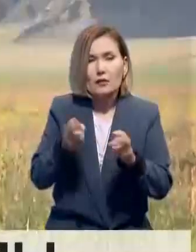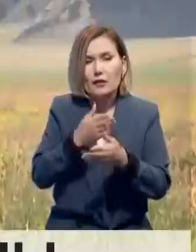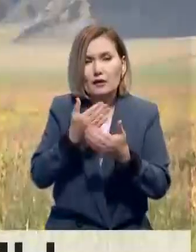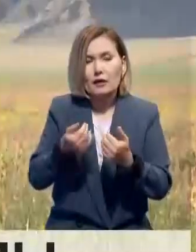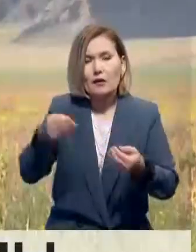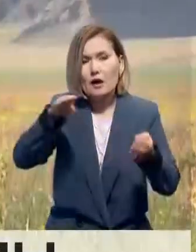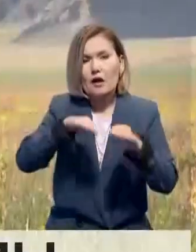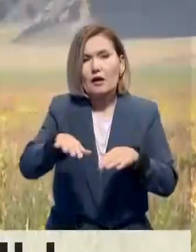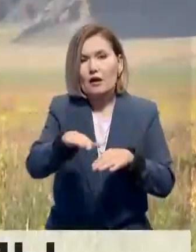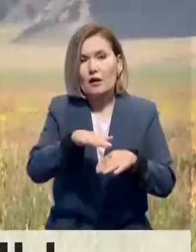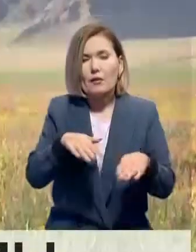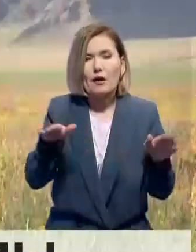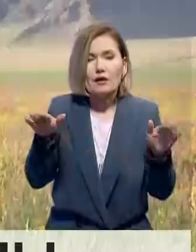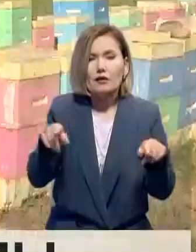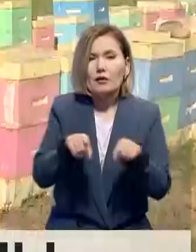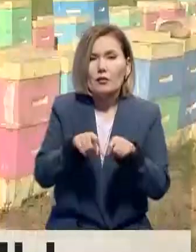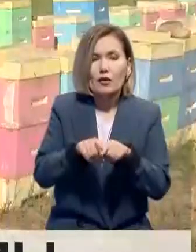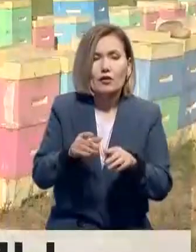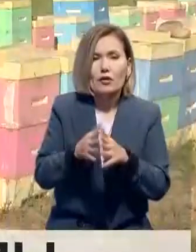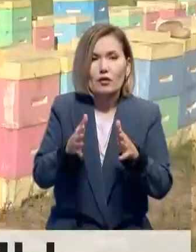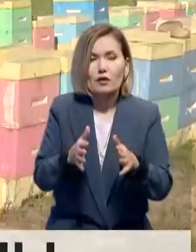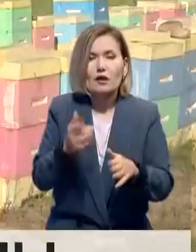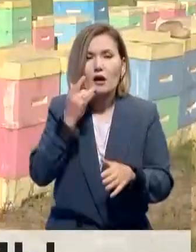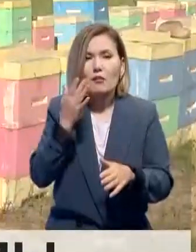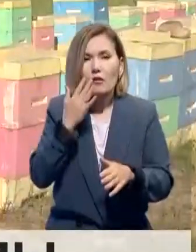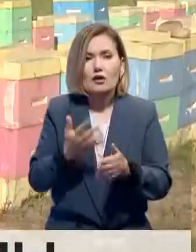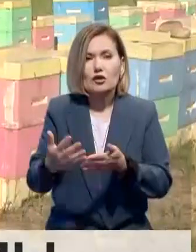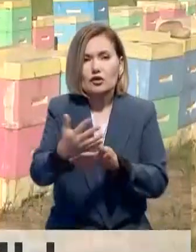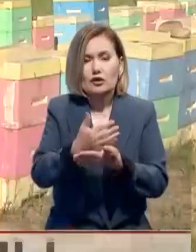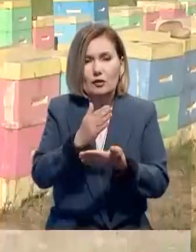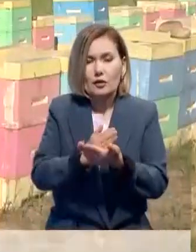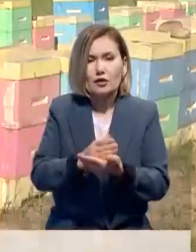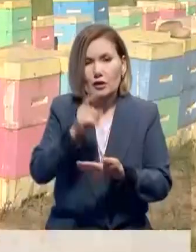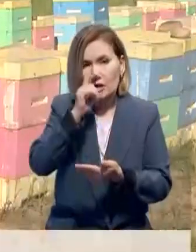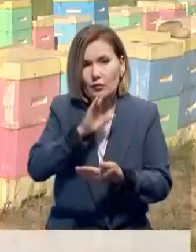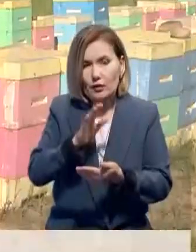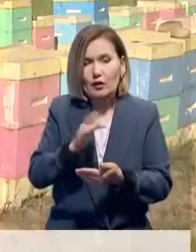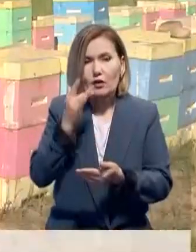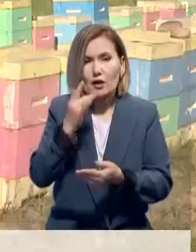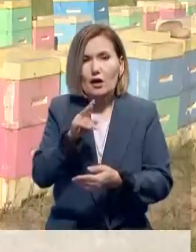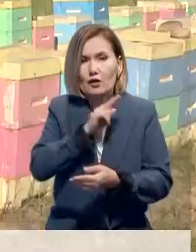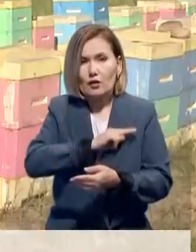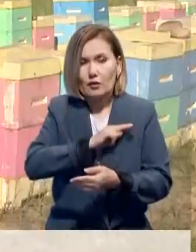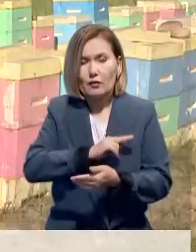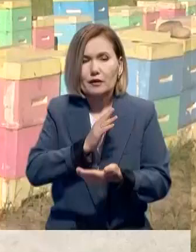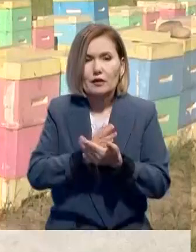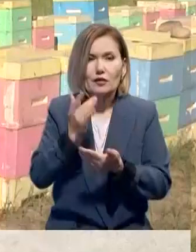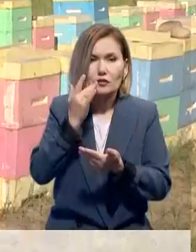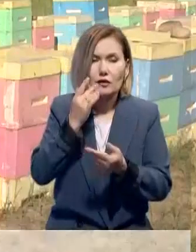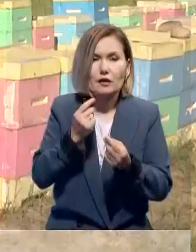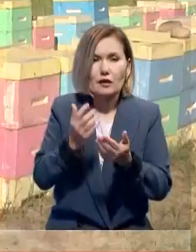сүретін араның бал өндіру қуаты мол. Аллаға шүкір, жақсы енді. Жаман деуге келмейді. Еңбекке сіңерін бе, тояды қардың